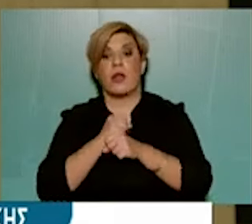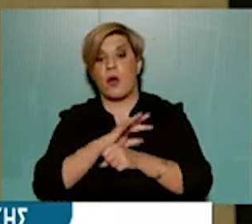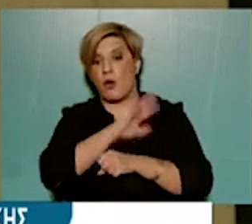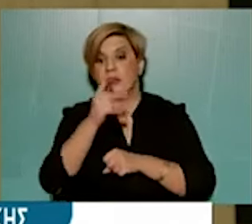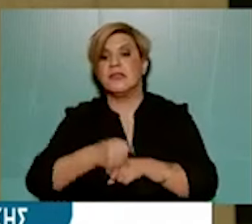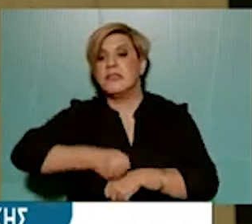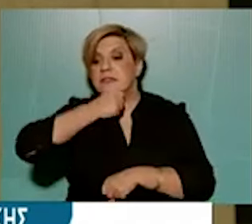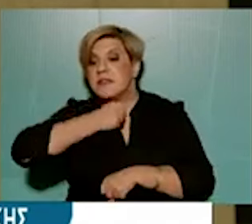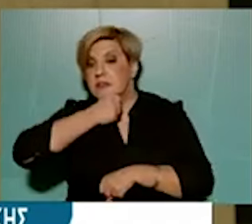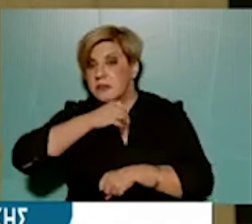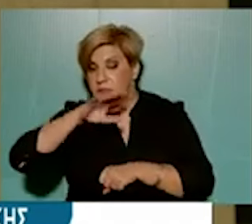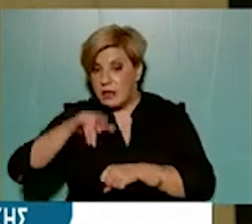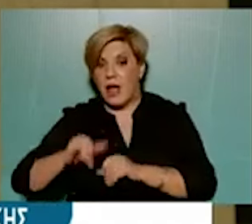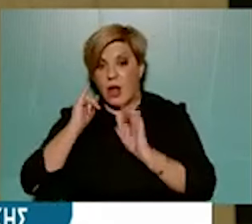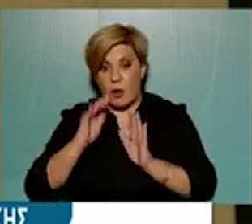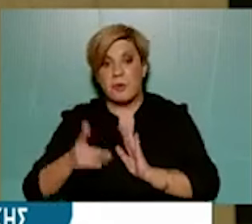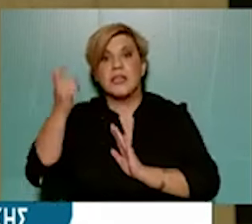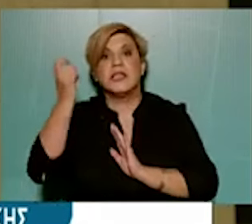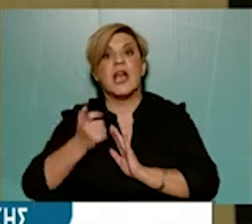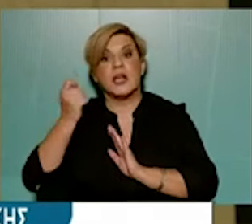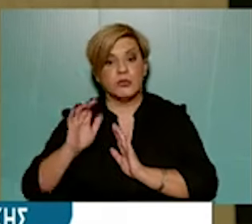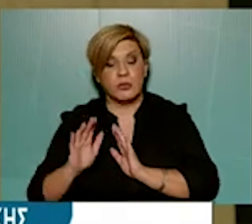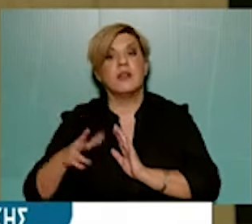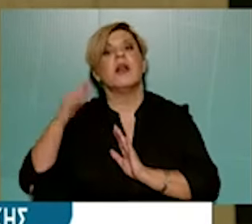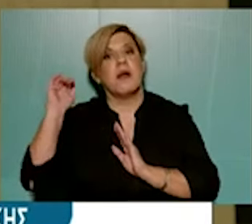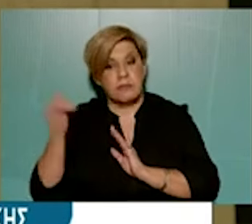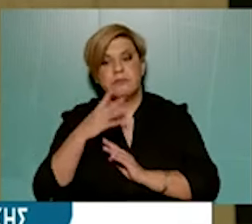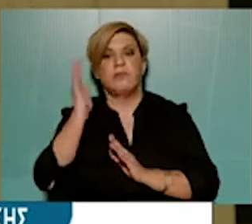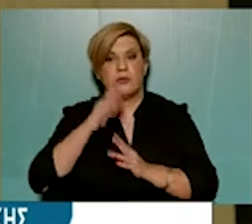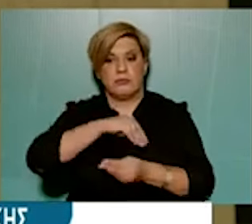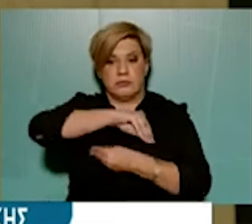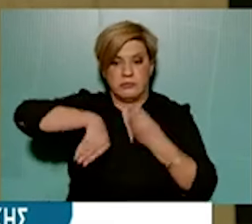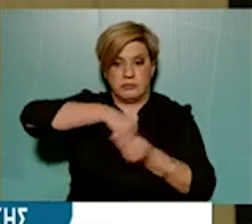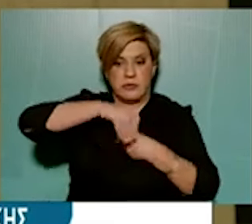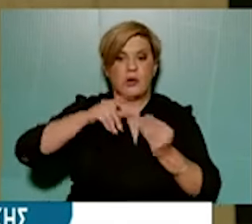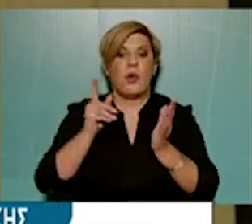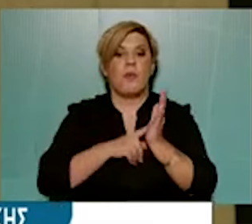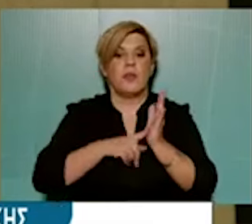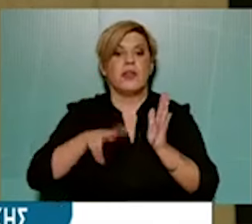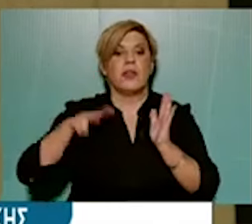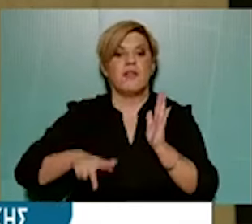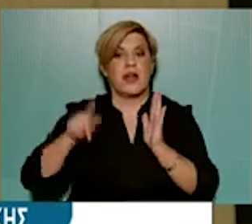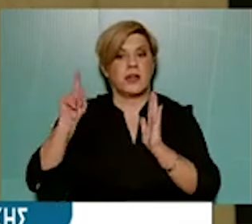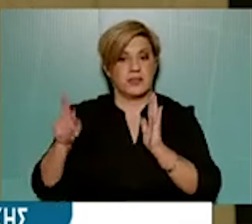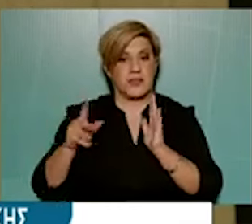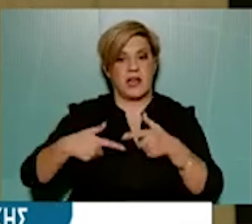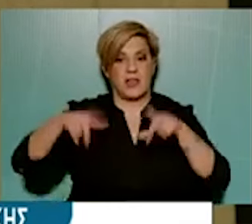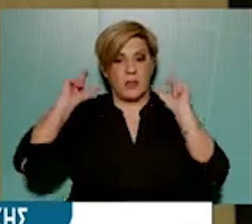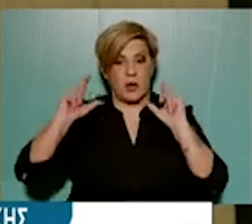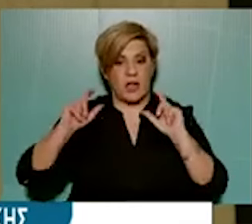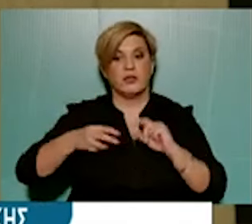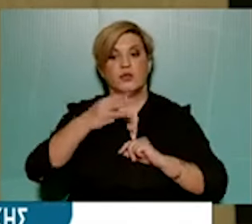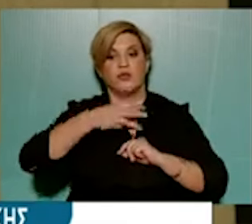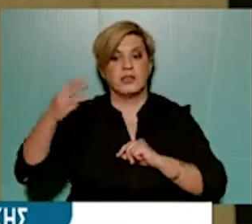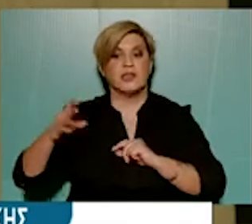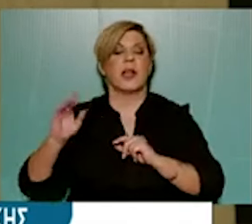της δουλειάς μέχρι τα βαθιά γεράματα, ακόμα και των συνταξιούχων, για να τα βγάλουμε πέρα, που έχουν νομοθετήσει οι κυβερνήσεις της Νέας Δημοκρατίας, του